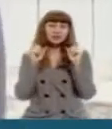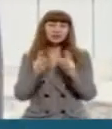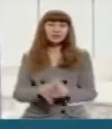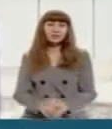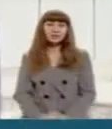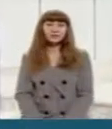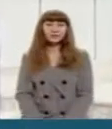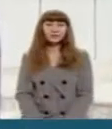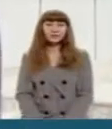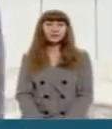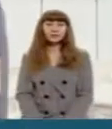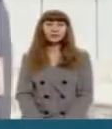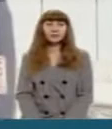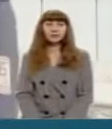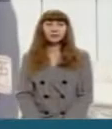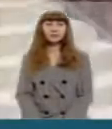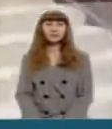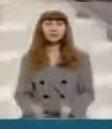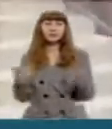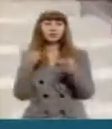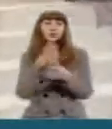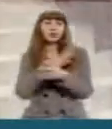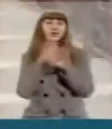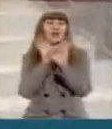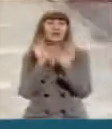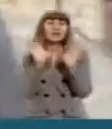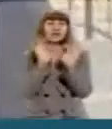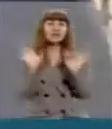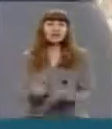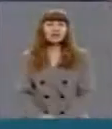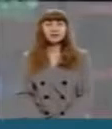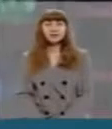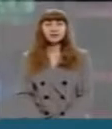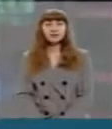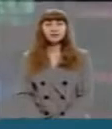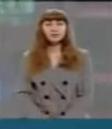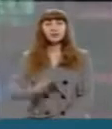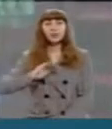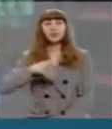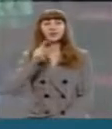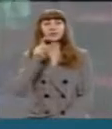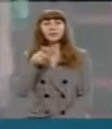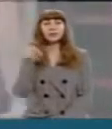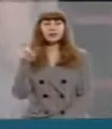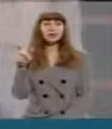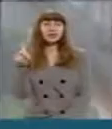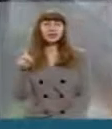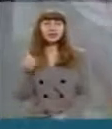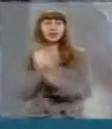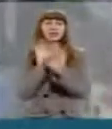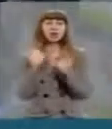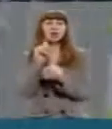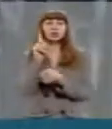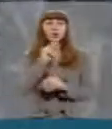карантиндік талаптардың сақталуын қадағалап отыратын боламыз. Мониторингтік топ жүргізген рейд барысында бірнеше ереже бұзушылық анықталды. Мәселен, мына